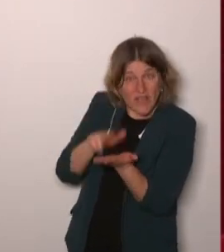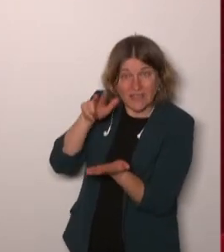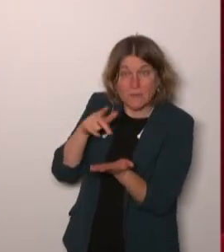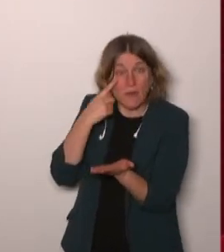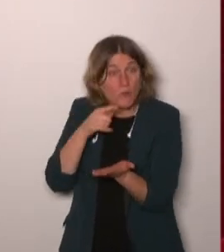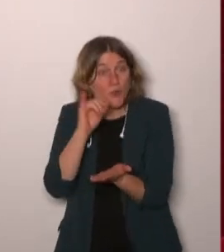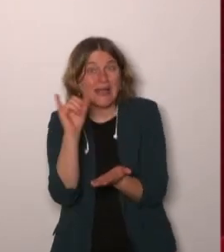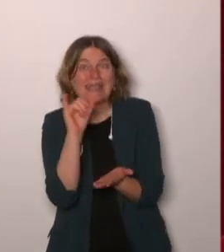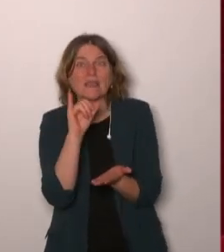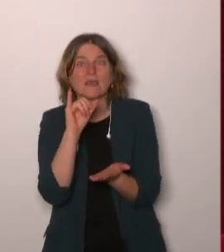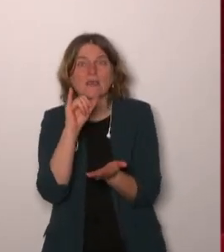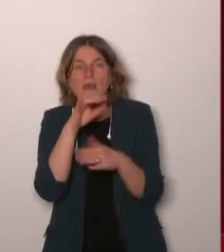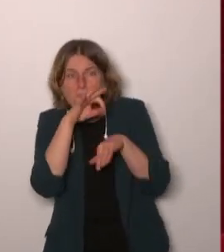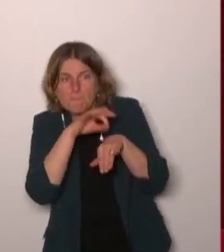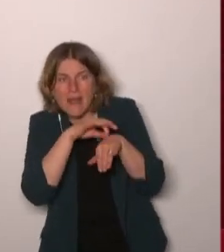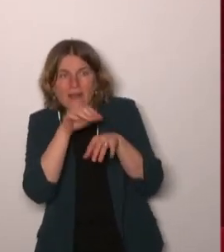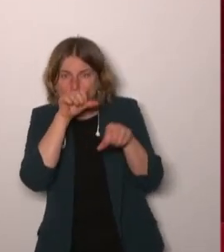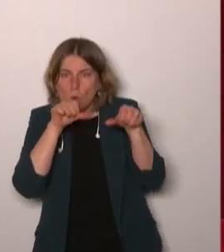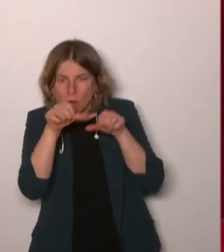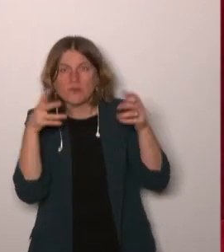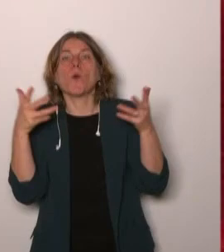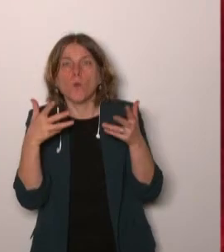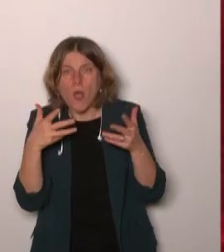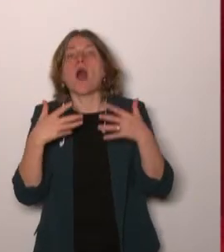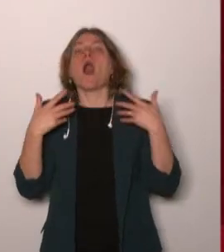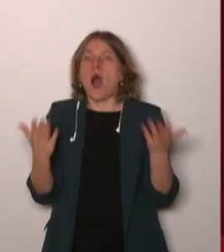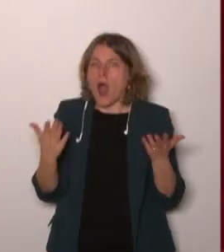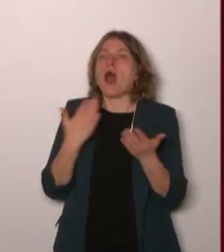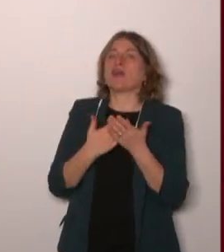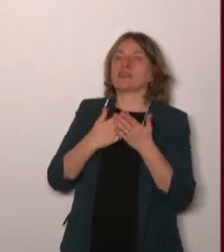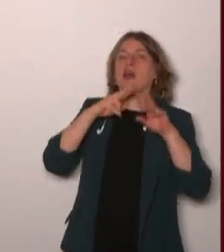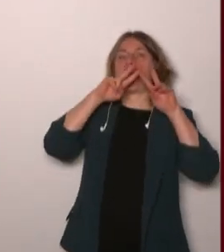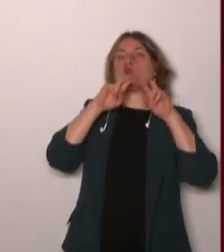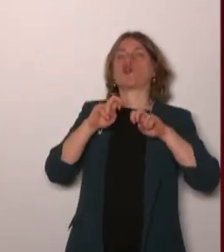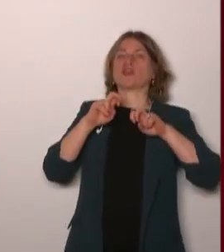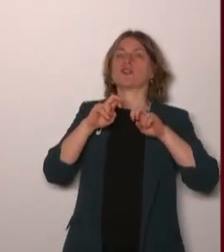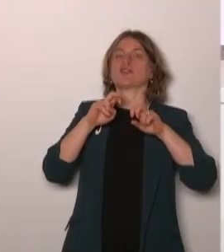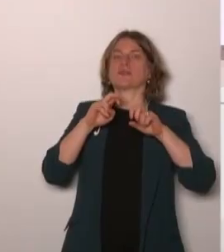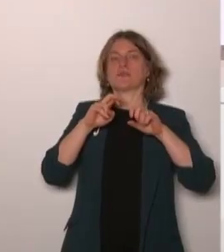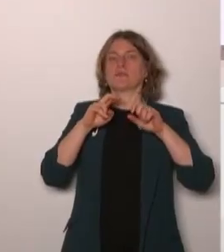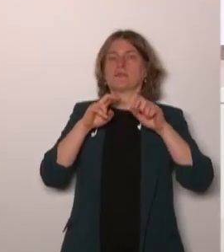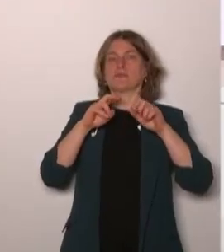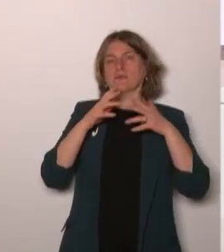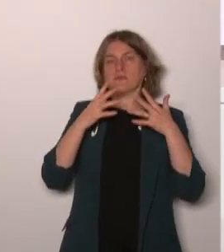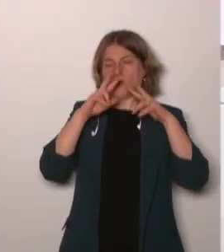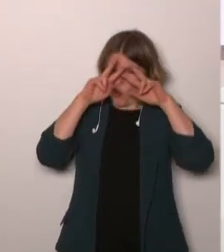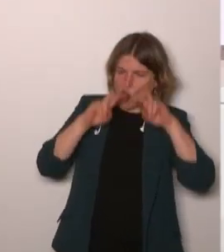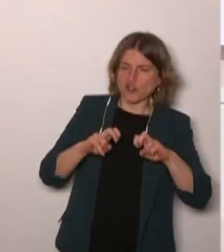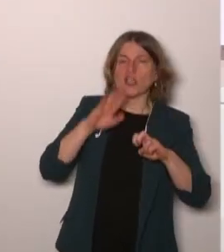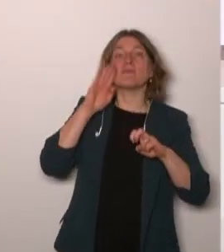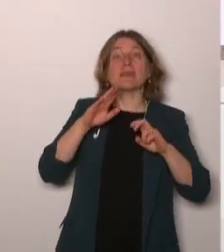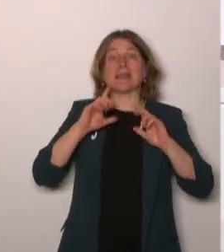utile dans quelles conditions alors on redonne une chance à la recherche académique tout simplement parce que les